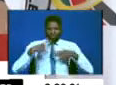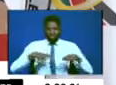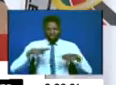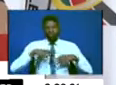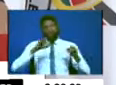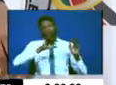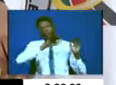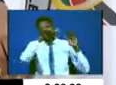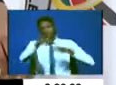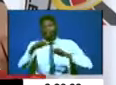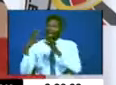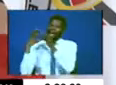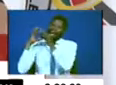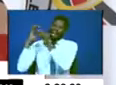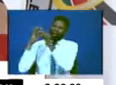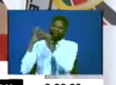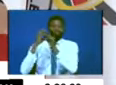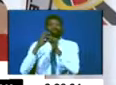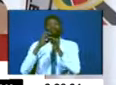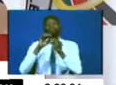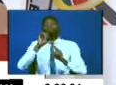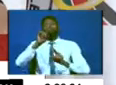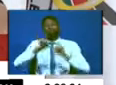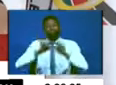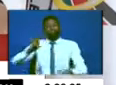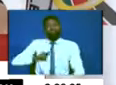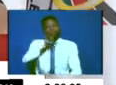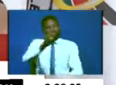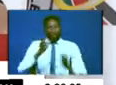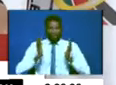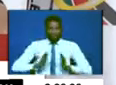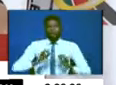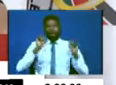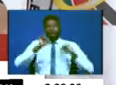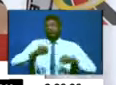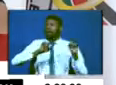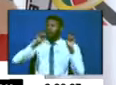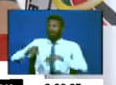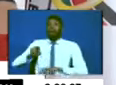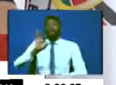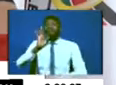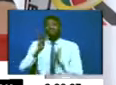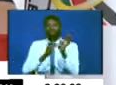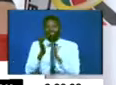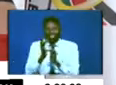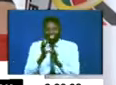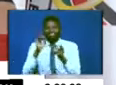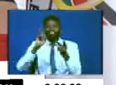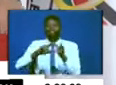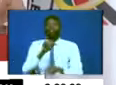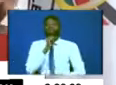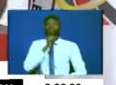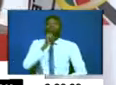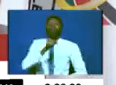kitamaduni, cultural tourism. Hapa mtu akiingia anaweza kuingia fort, anaweza kuingia katika old town. Tuna pia ile ambayo kwamba